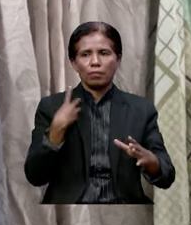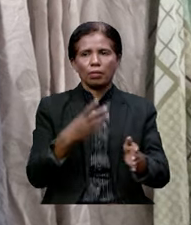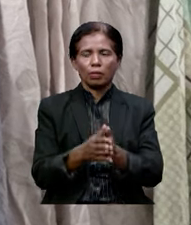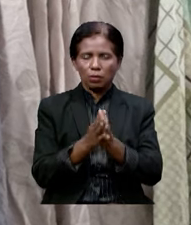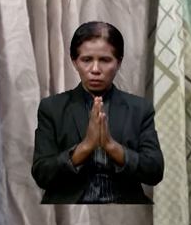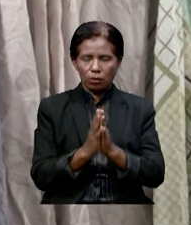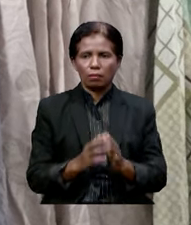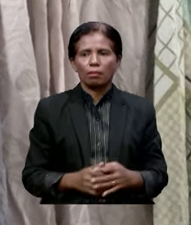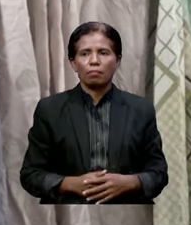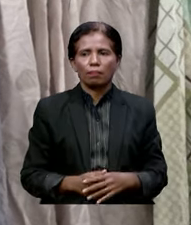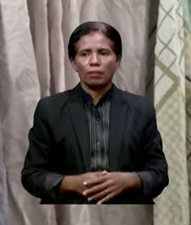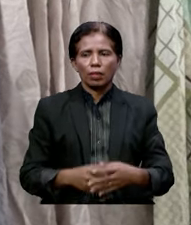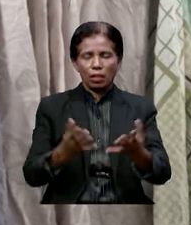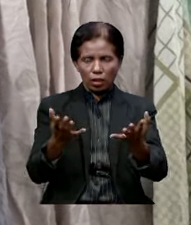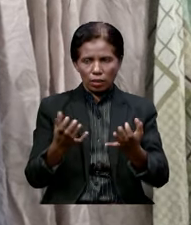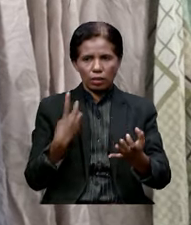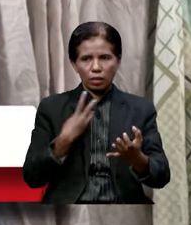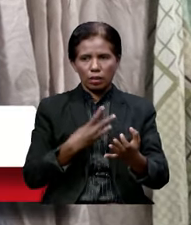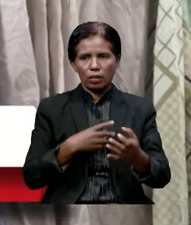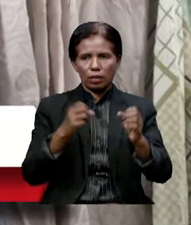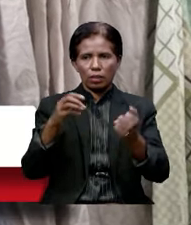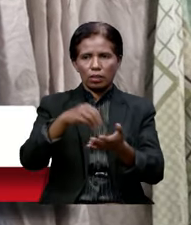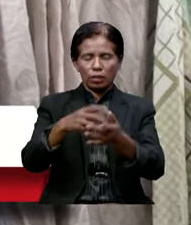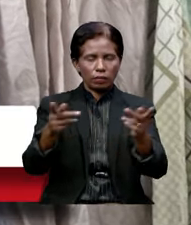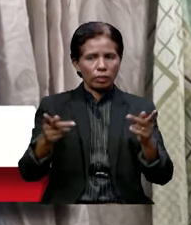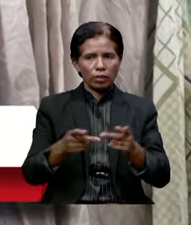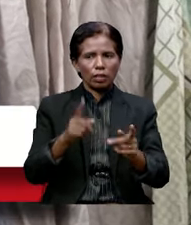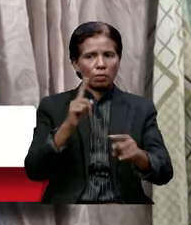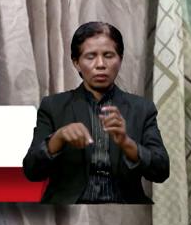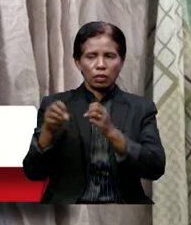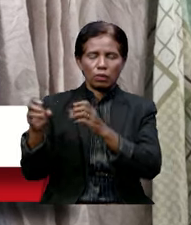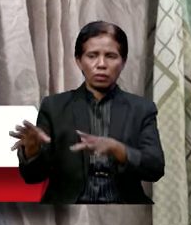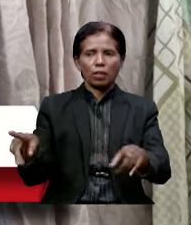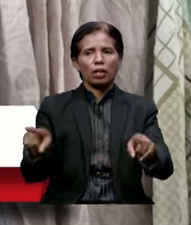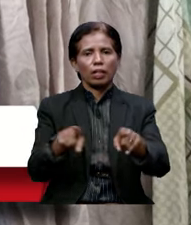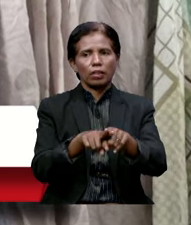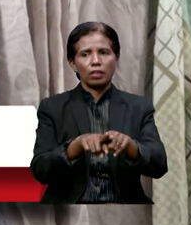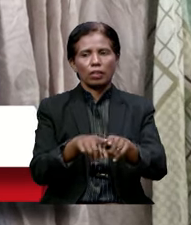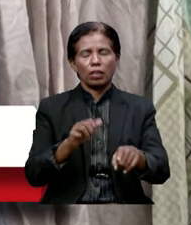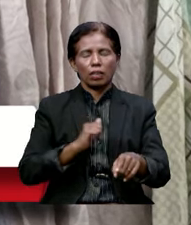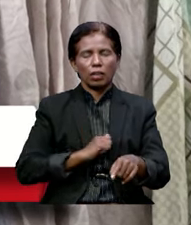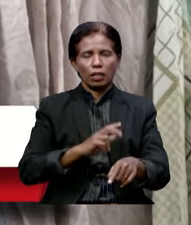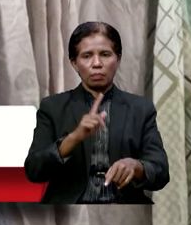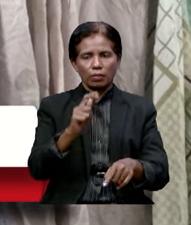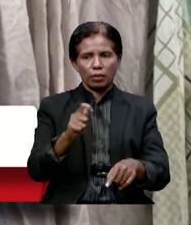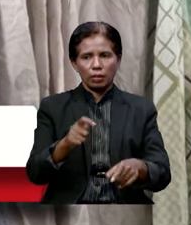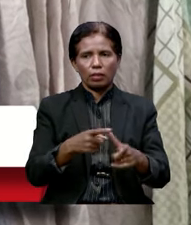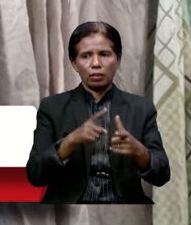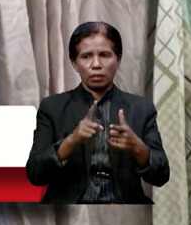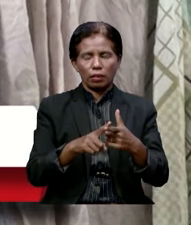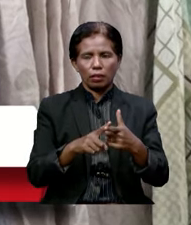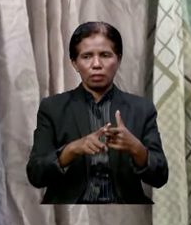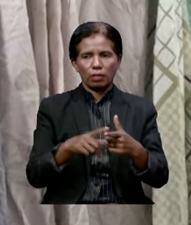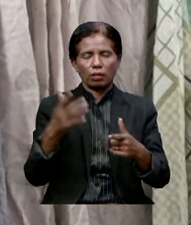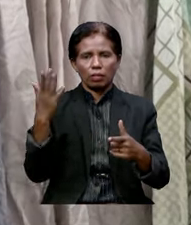ne akara kla koni ten kria conditions la ben la abandona ne sangida ai mutin pois de tur plan ten la